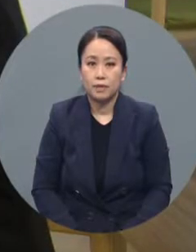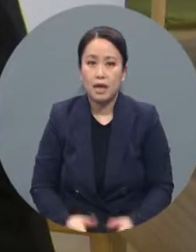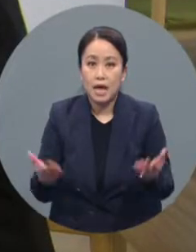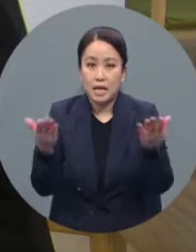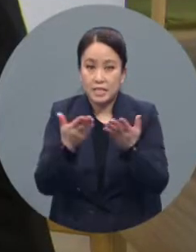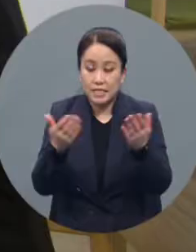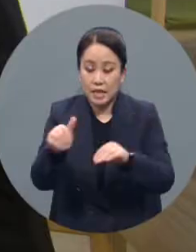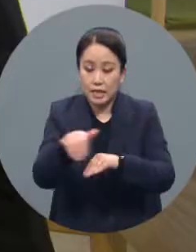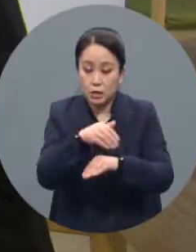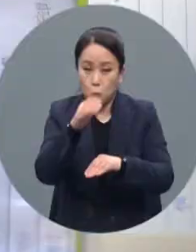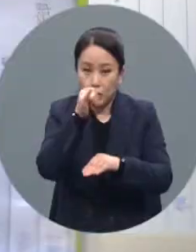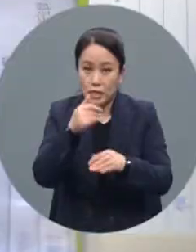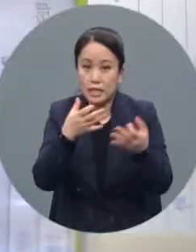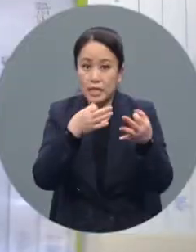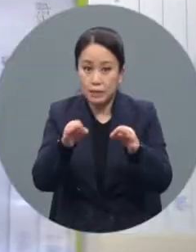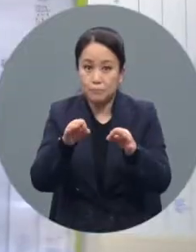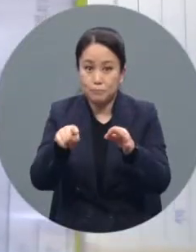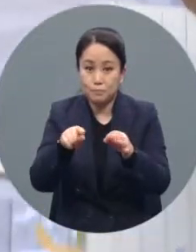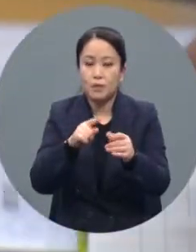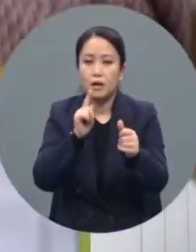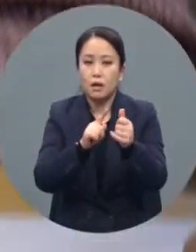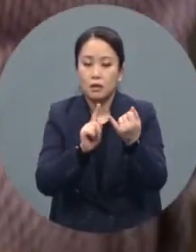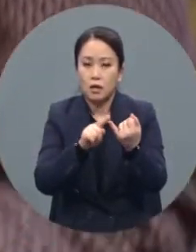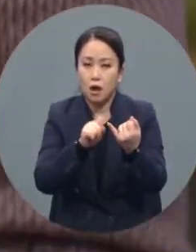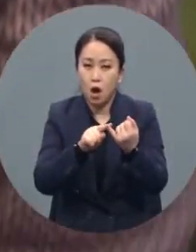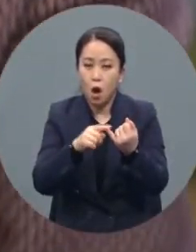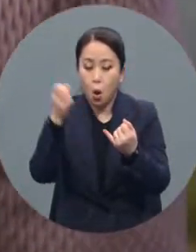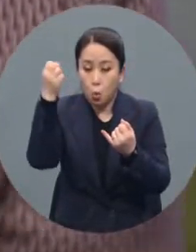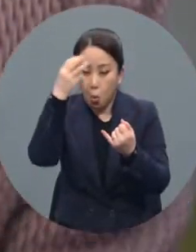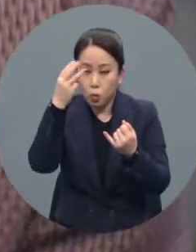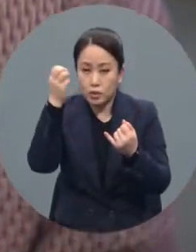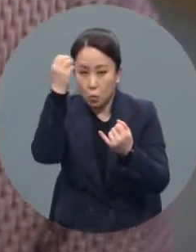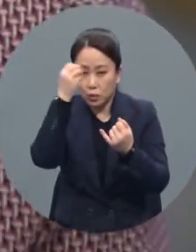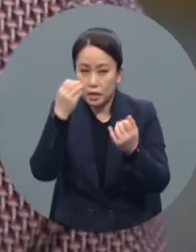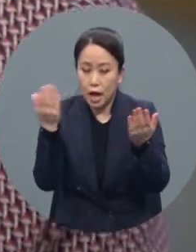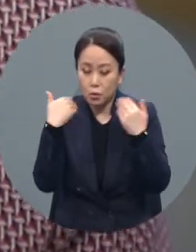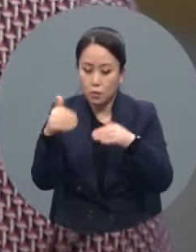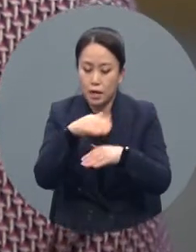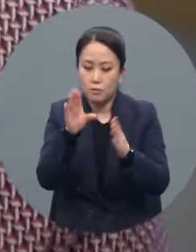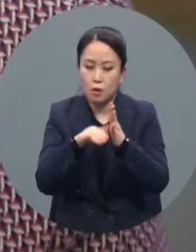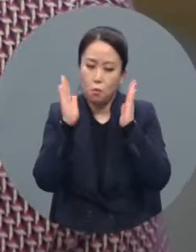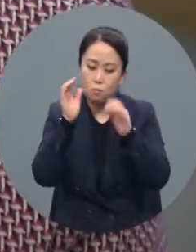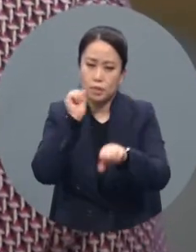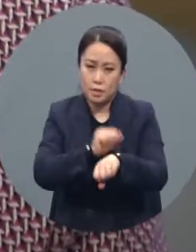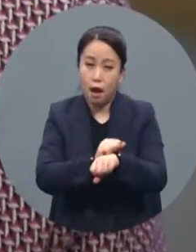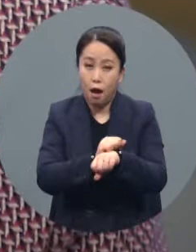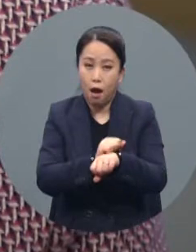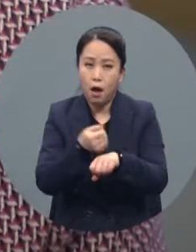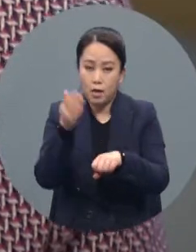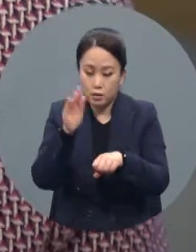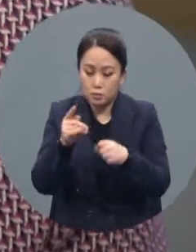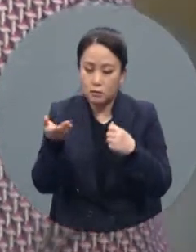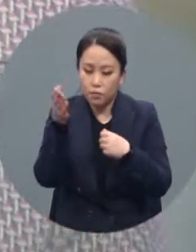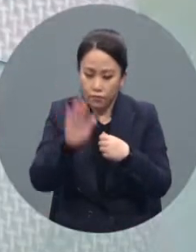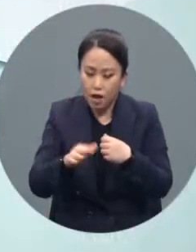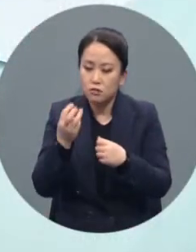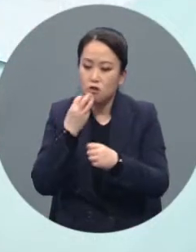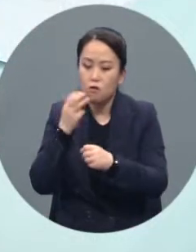직장인 김서정 씨. 고교 시절 내신 상위권을 기록한 김 씨는 지역 국립대학 진학을